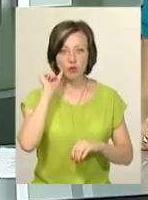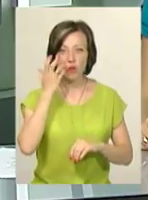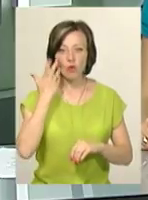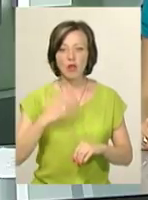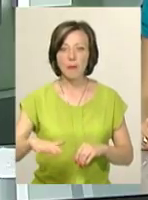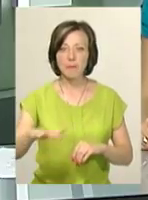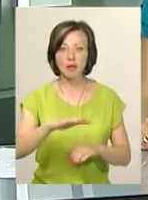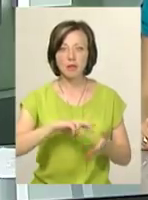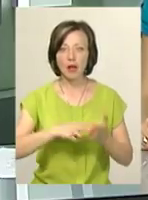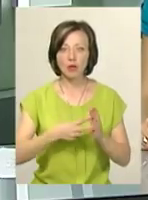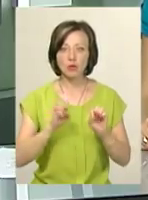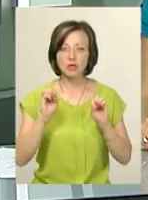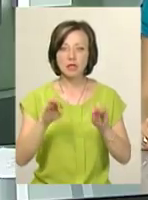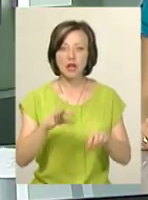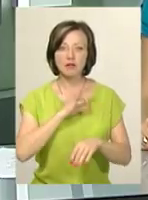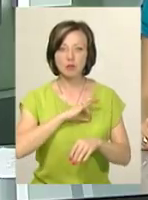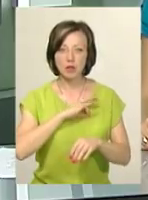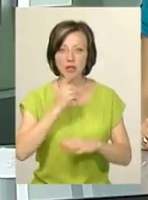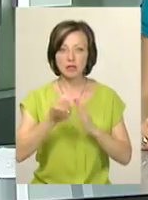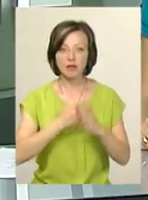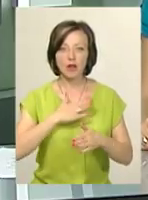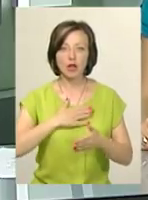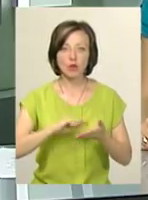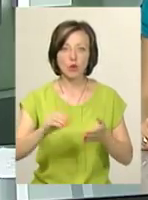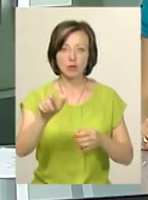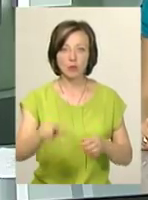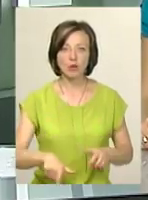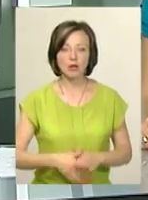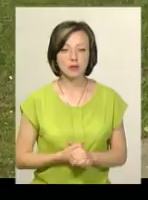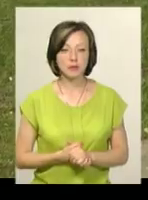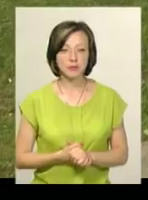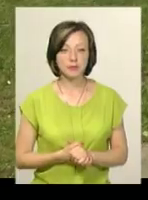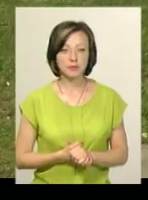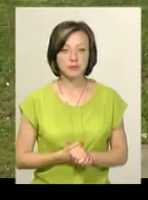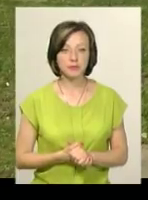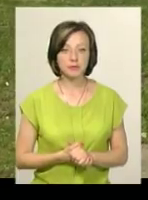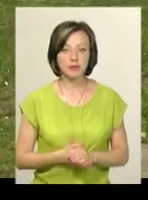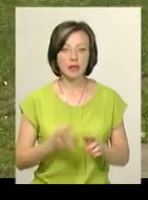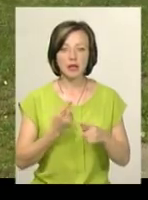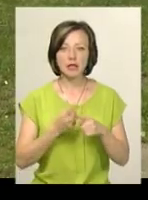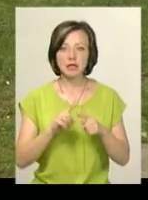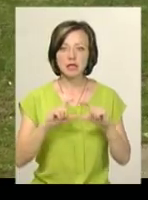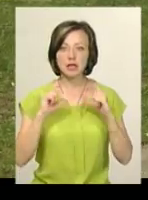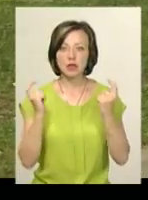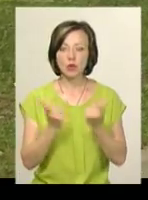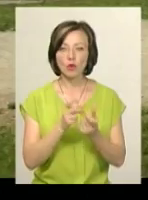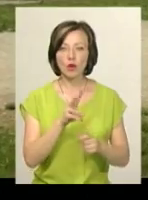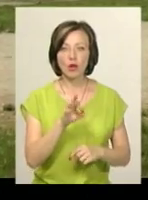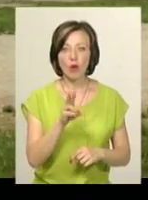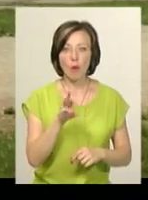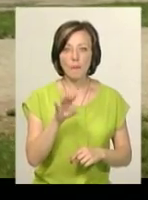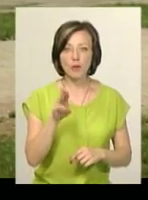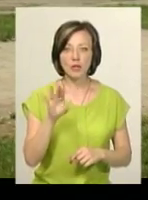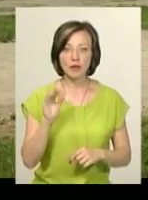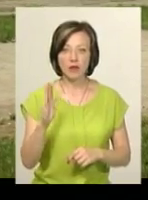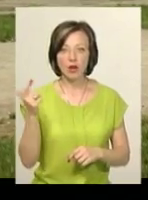майданчики планують здати в експлуатацію, дізнавалася Наталя Сідова. Це стадіон «Локомотив» у мікрорайоні